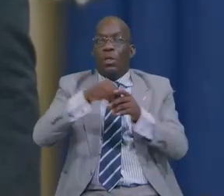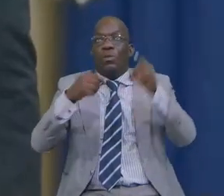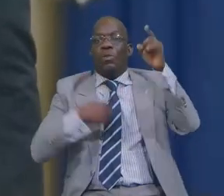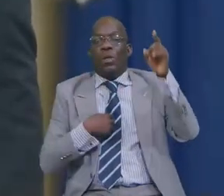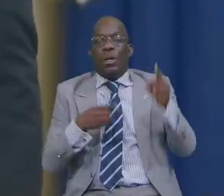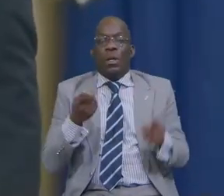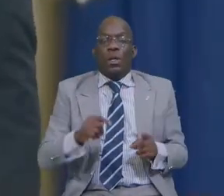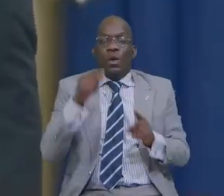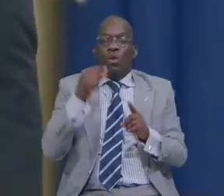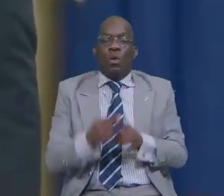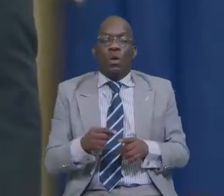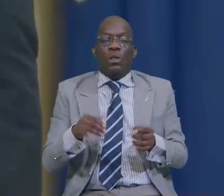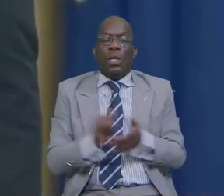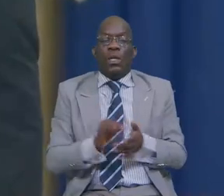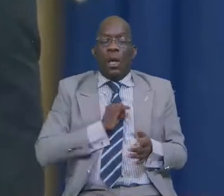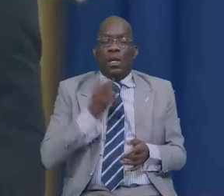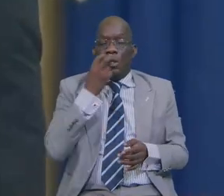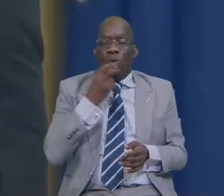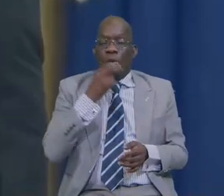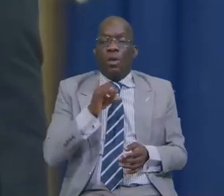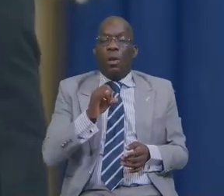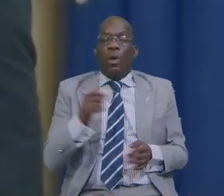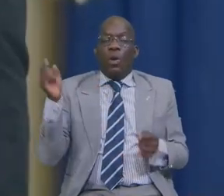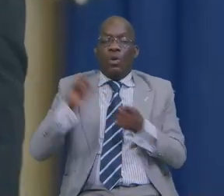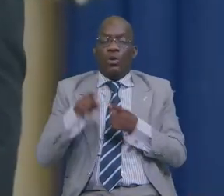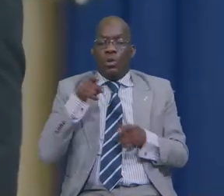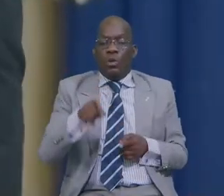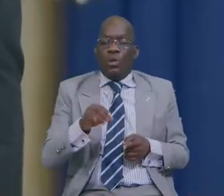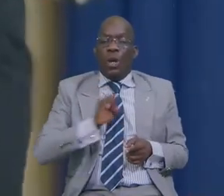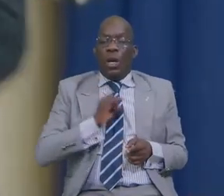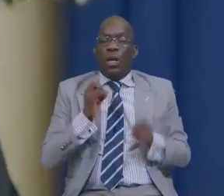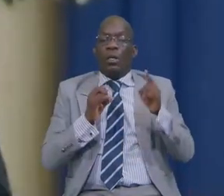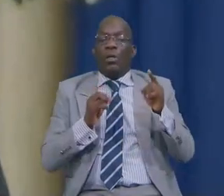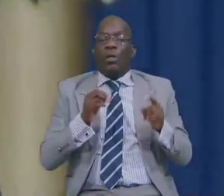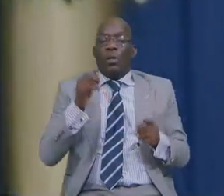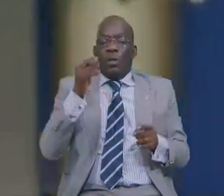que je vous dis, je ne les dis pas de moi-même.